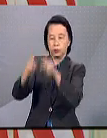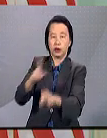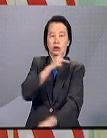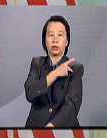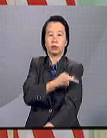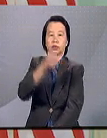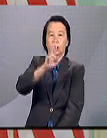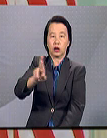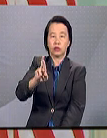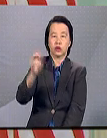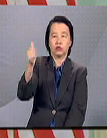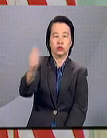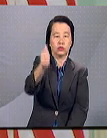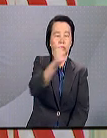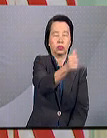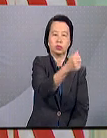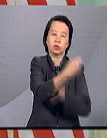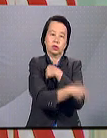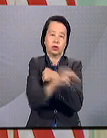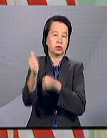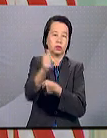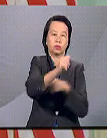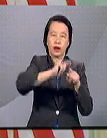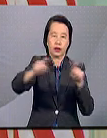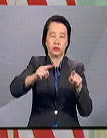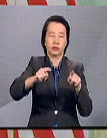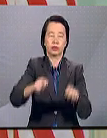berkuasa agama negeri masing-masing.